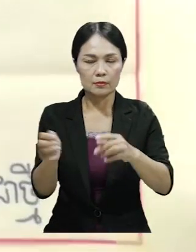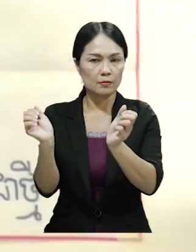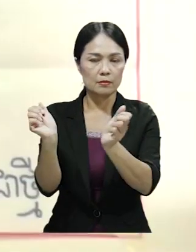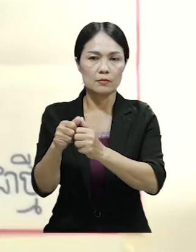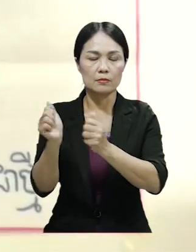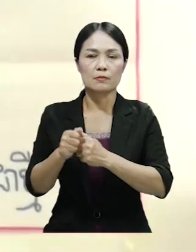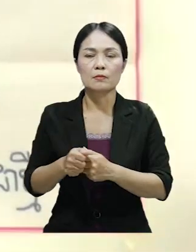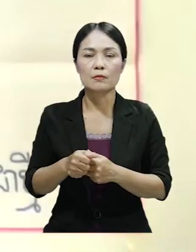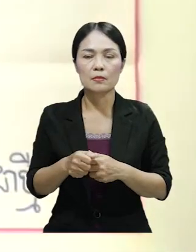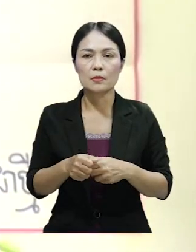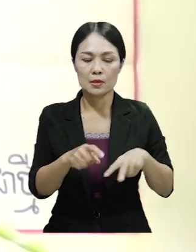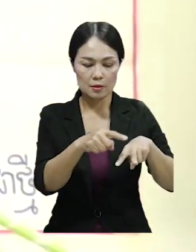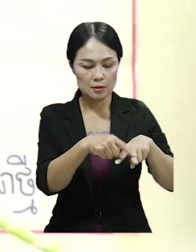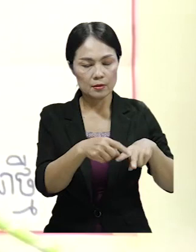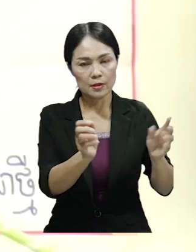គោះខាងក្រោមជើងស្ដាំទី 6